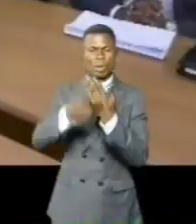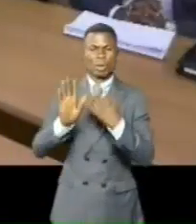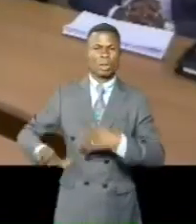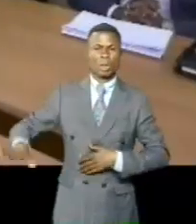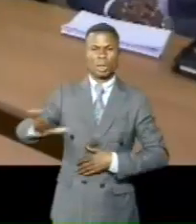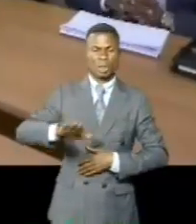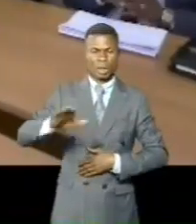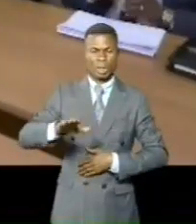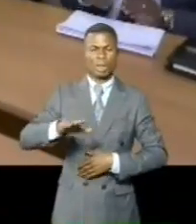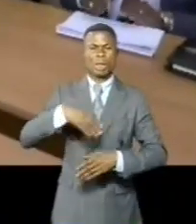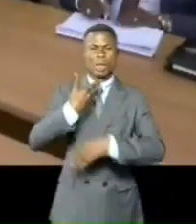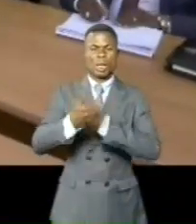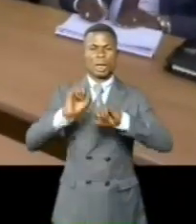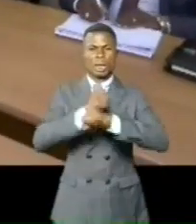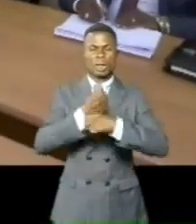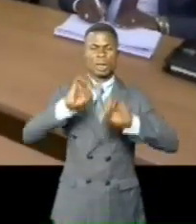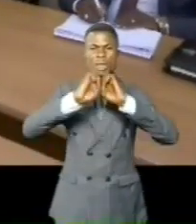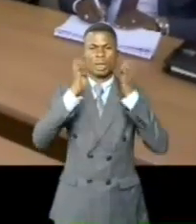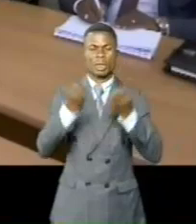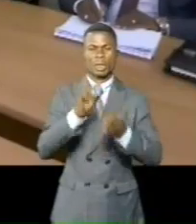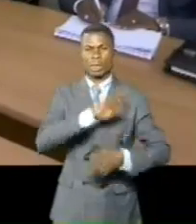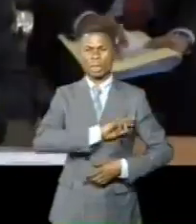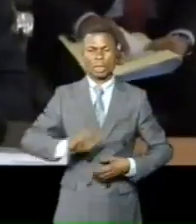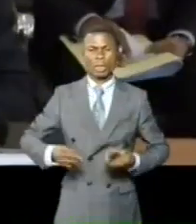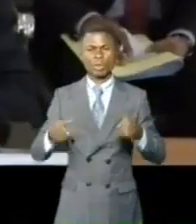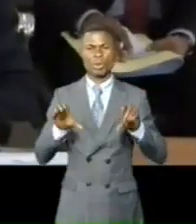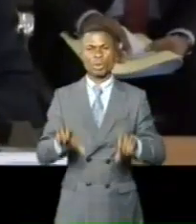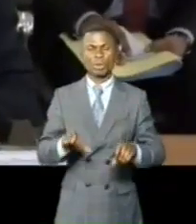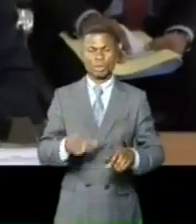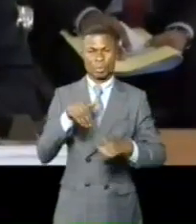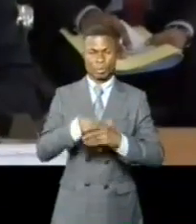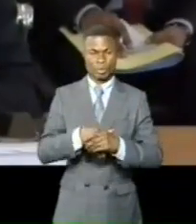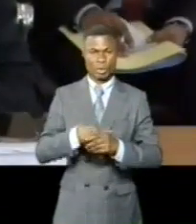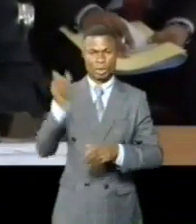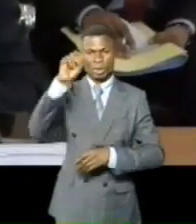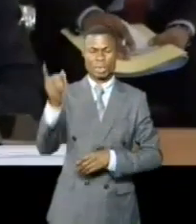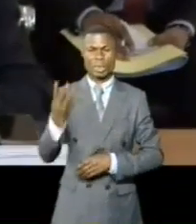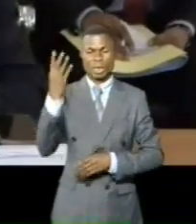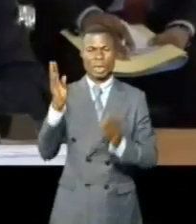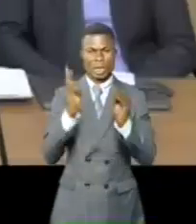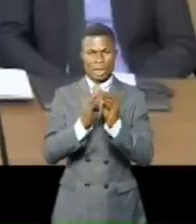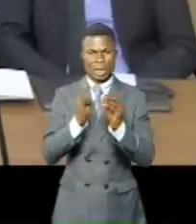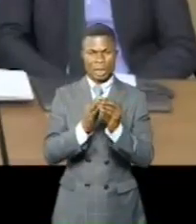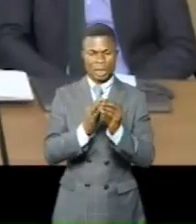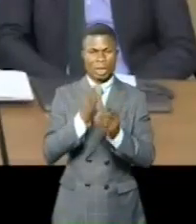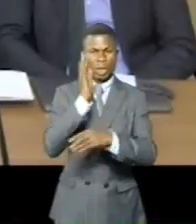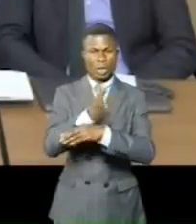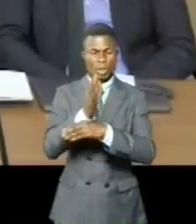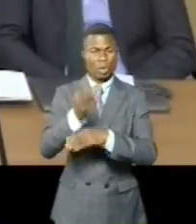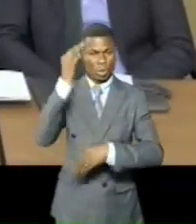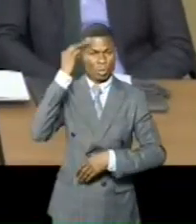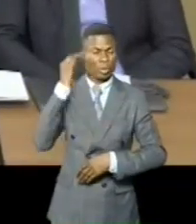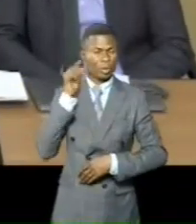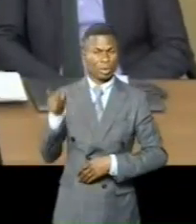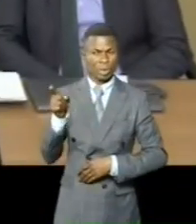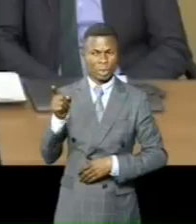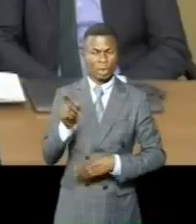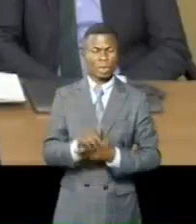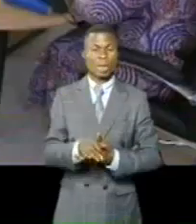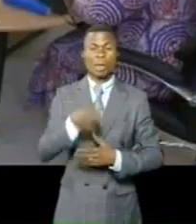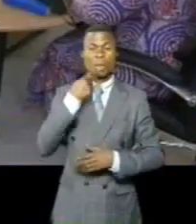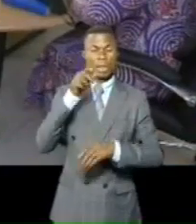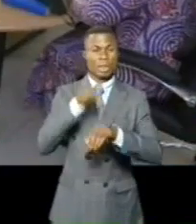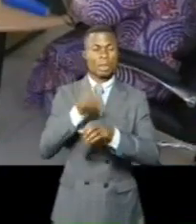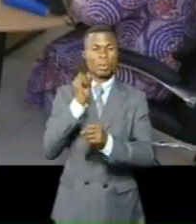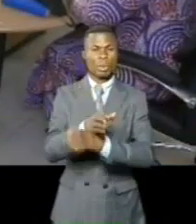de l'entrepreneuriat en République démocratique du Congo, au cours de la 34e réunion du Conseil des ministres, il était temps